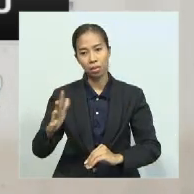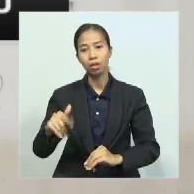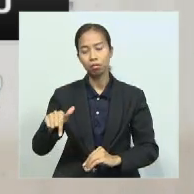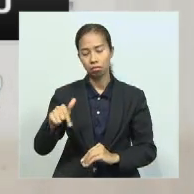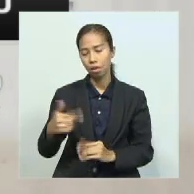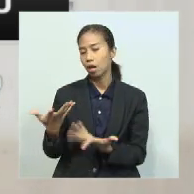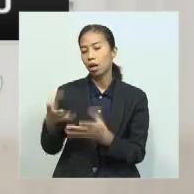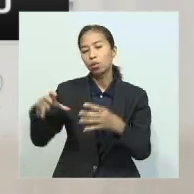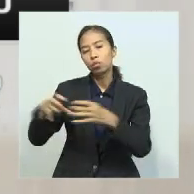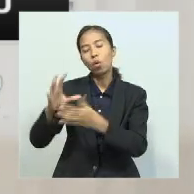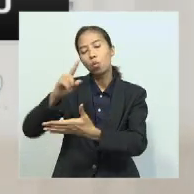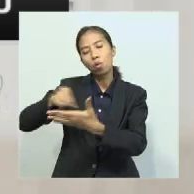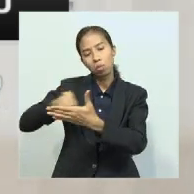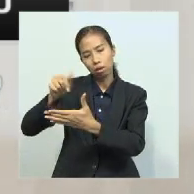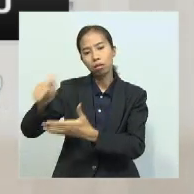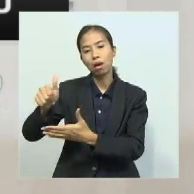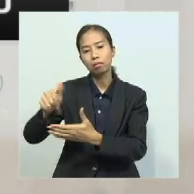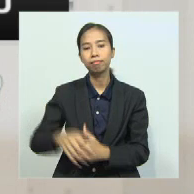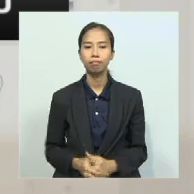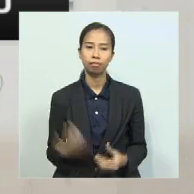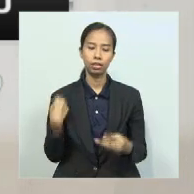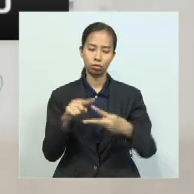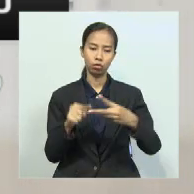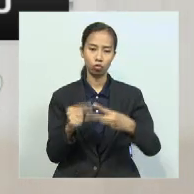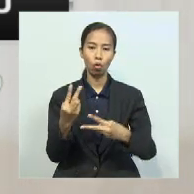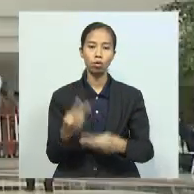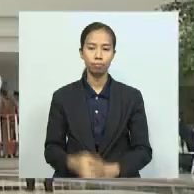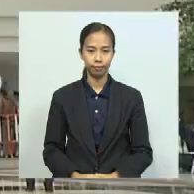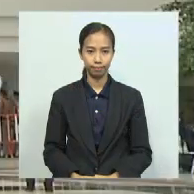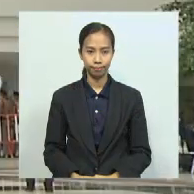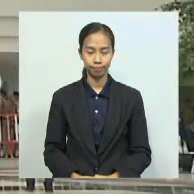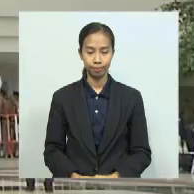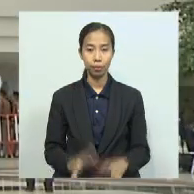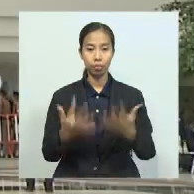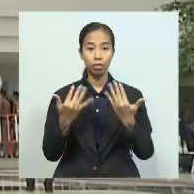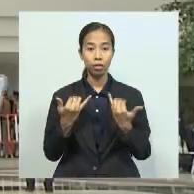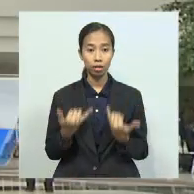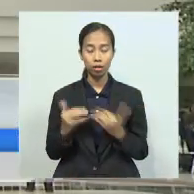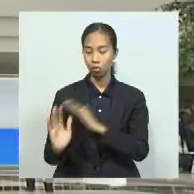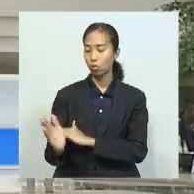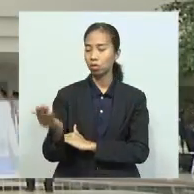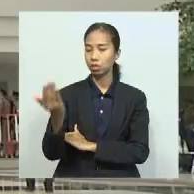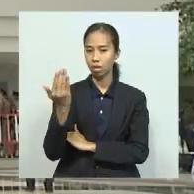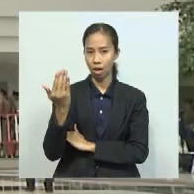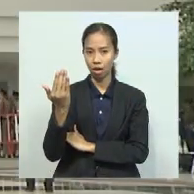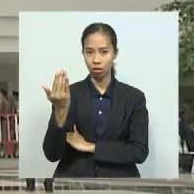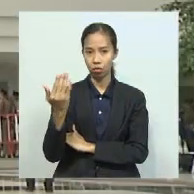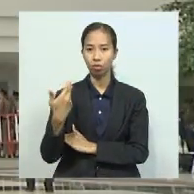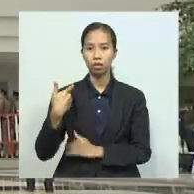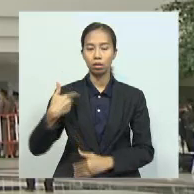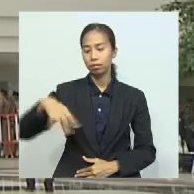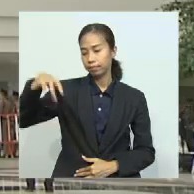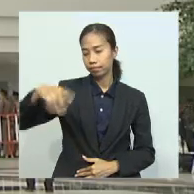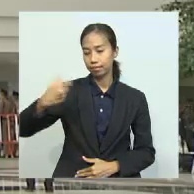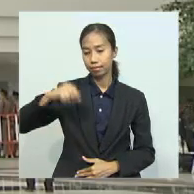ำเนินกิจกรรมทางการเมืองต่อไปได้ค่ะขณะที่ ที่ในช่วงเช้าที่ผ่านมานะคะสำนักงานศาล